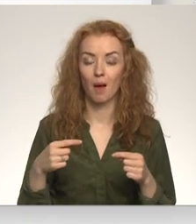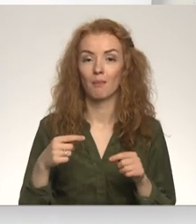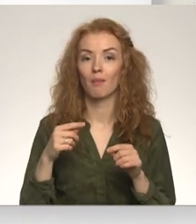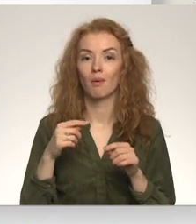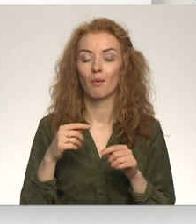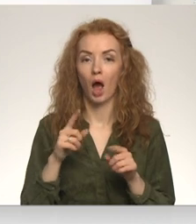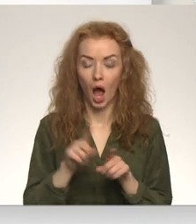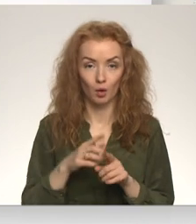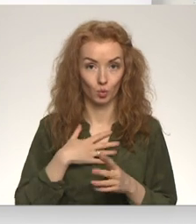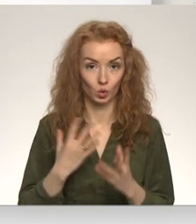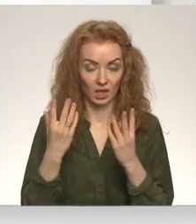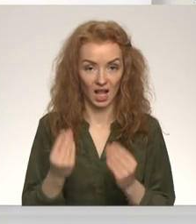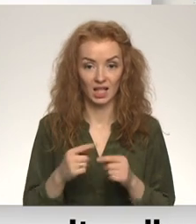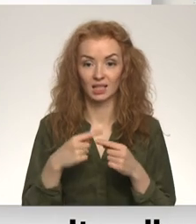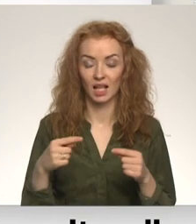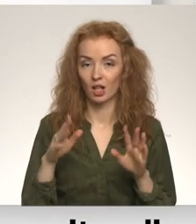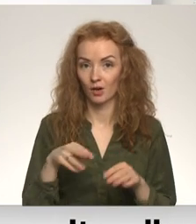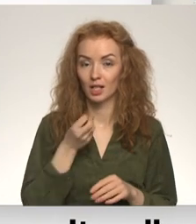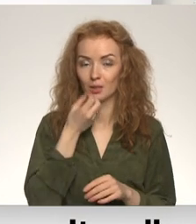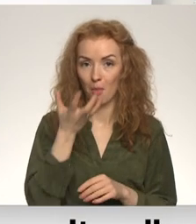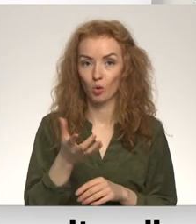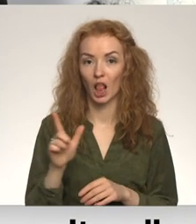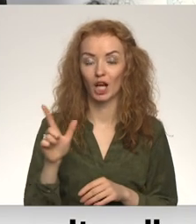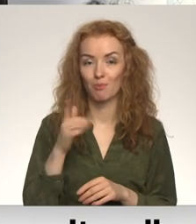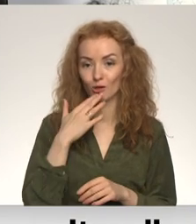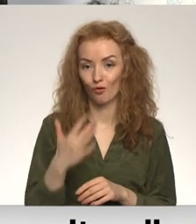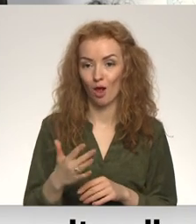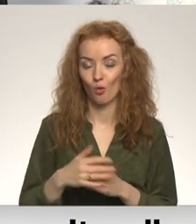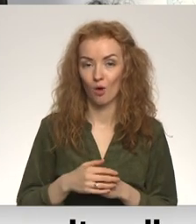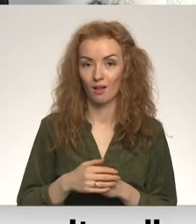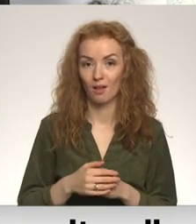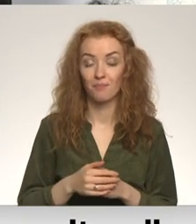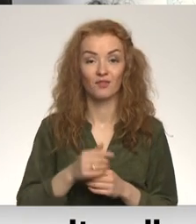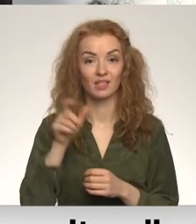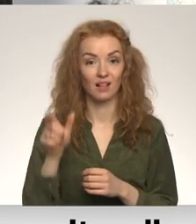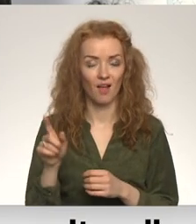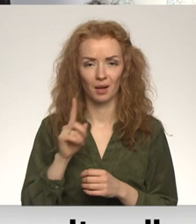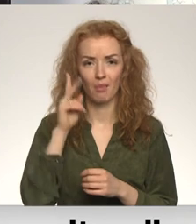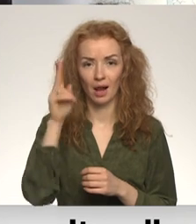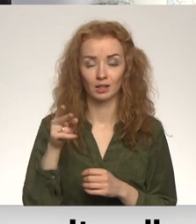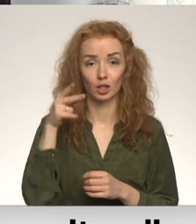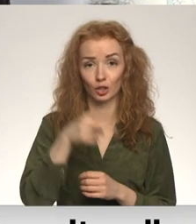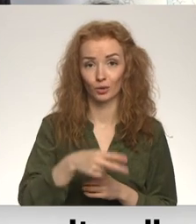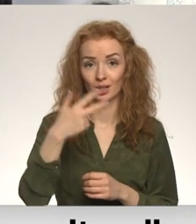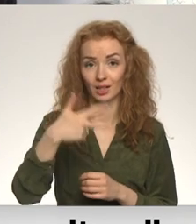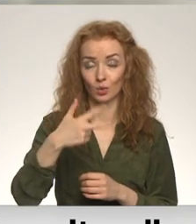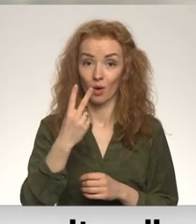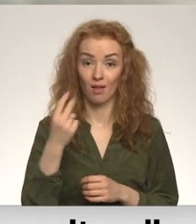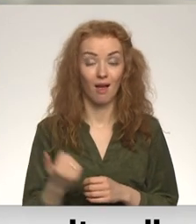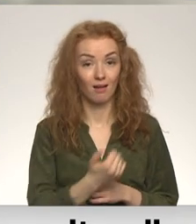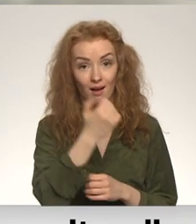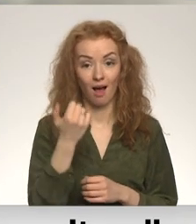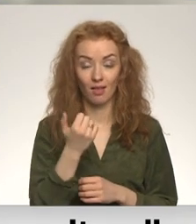pavisam mūsdienīgas lietas var izpaust arī lībiešu valodā. Lībieši ir pārliecināti, ka 2032.